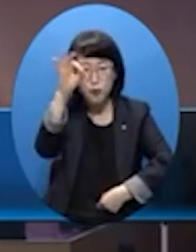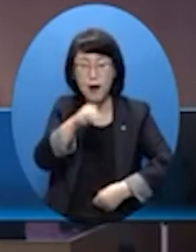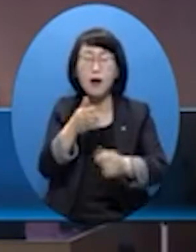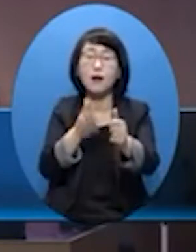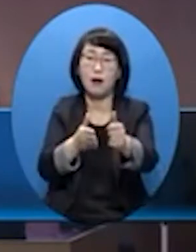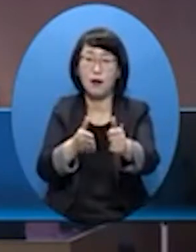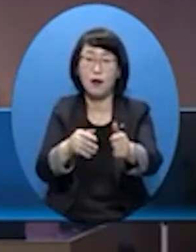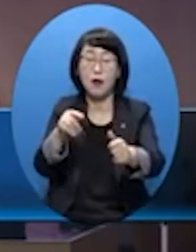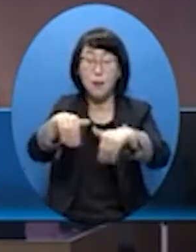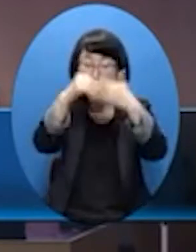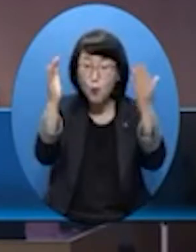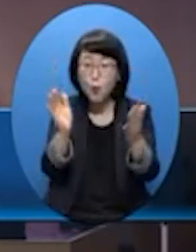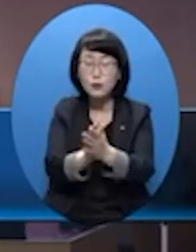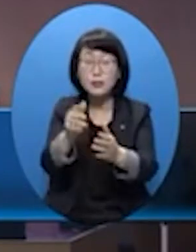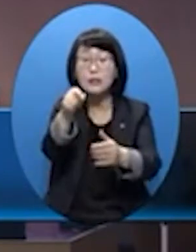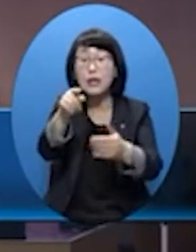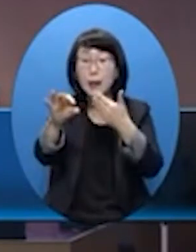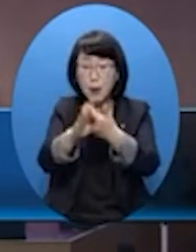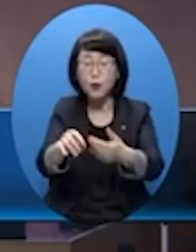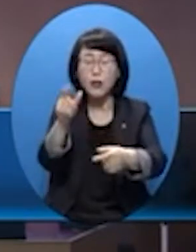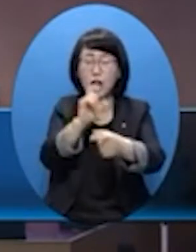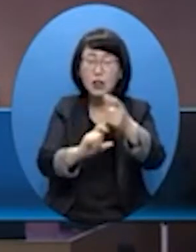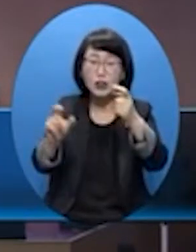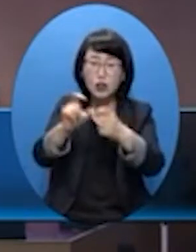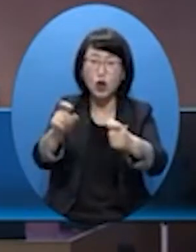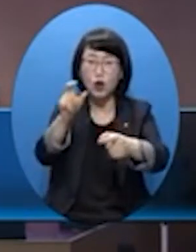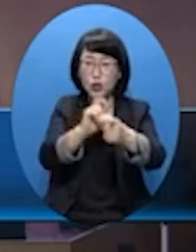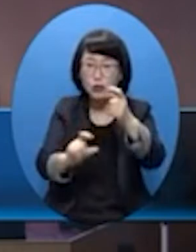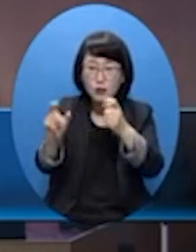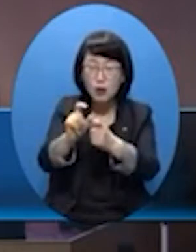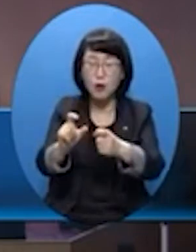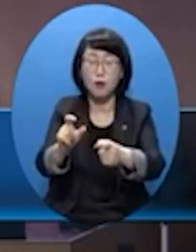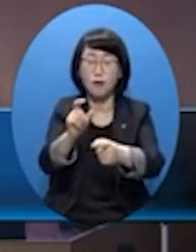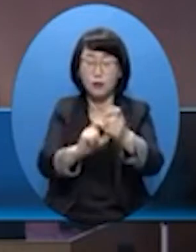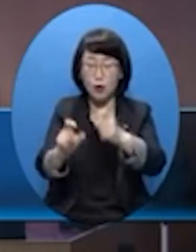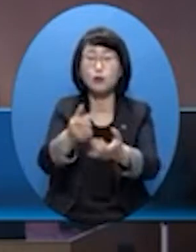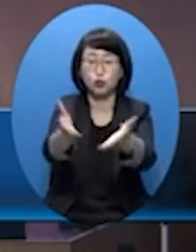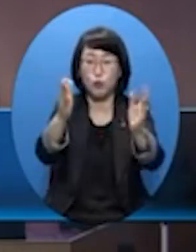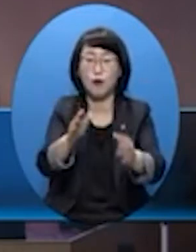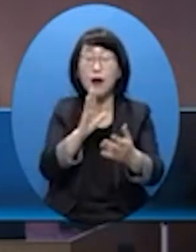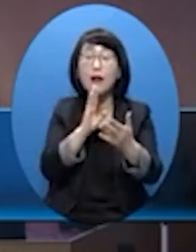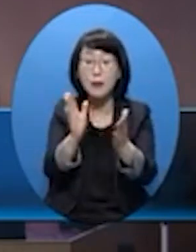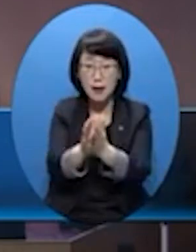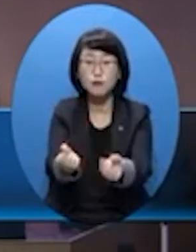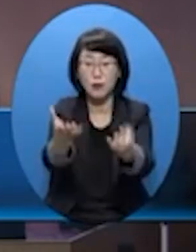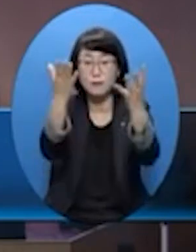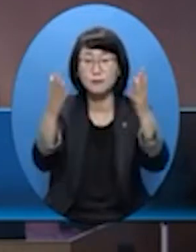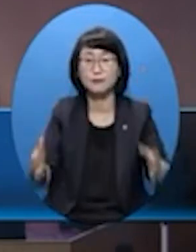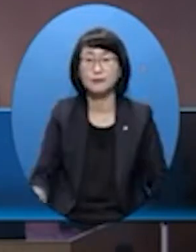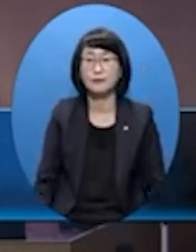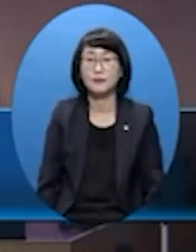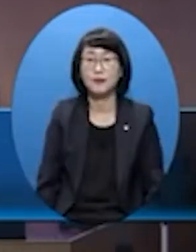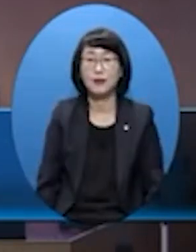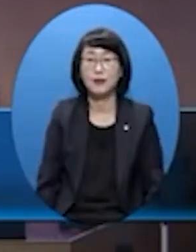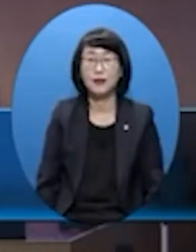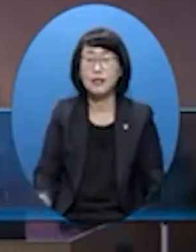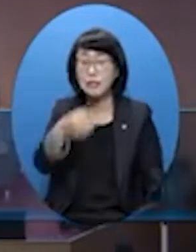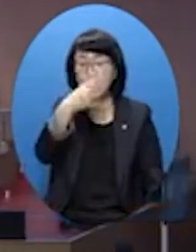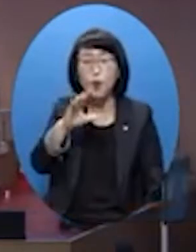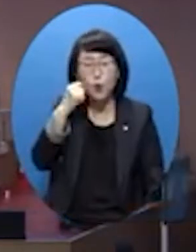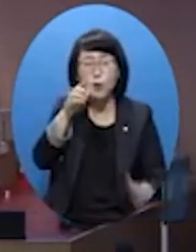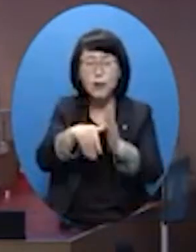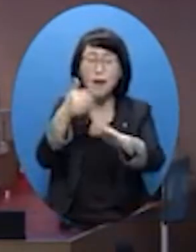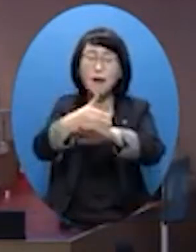그리하면 그리하면 그리하면 이 모든 것을 너희에게 더하시리라 할렐루야 힘들고 어려울 때